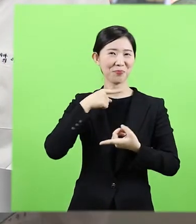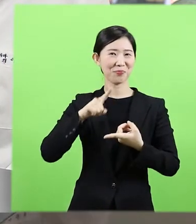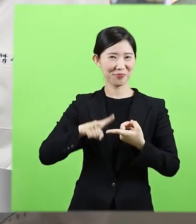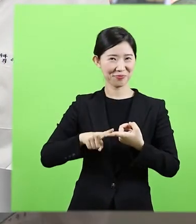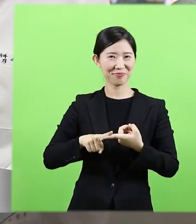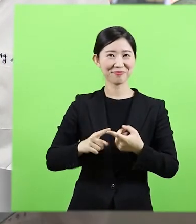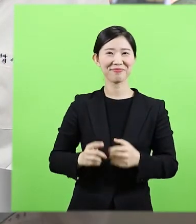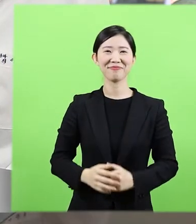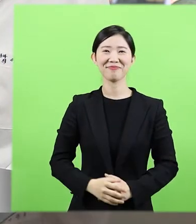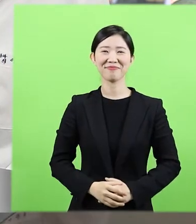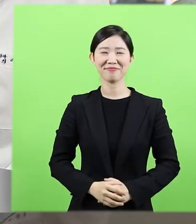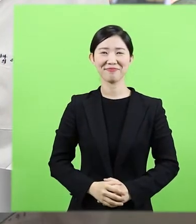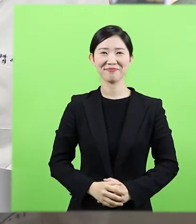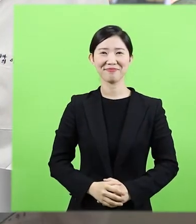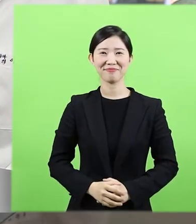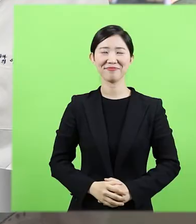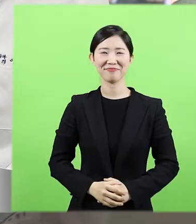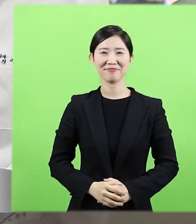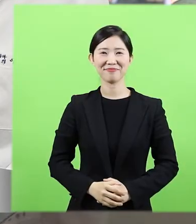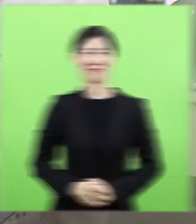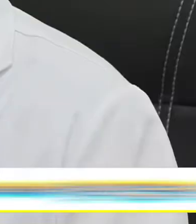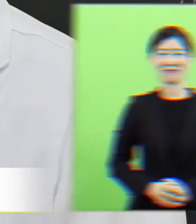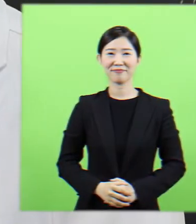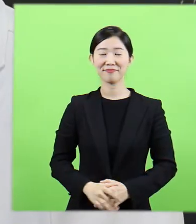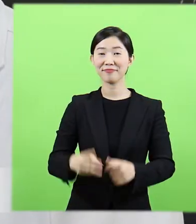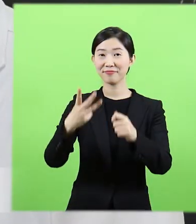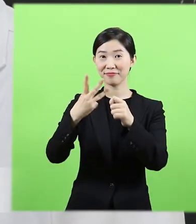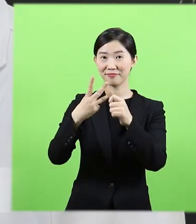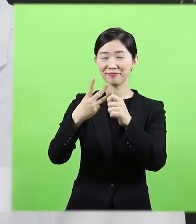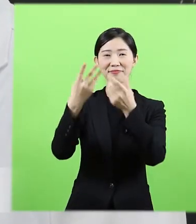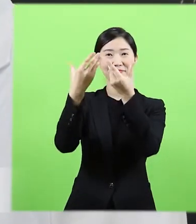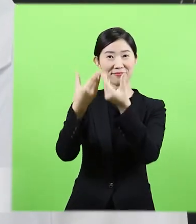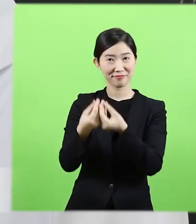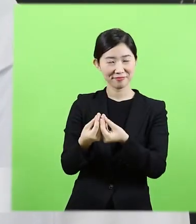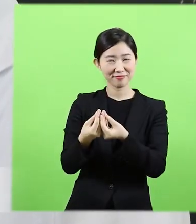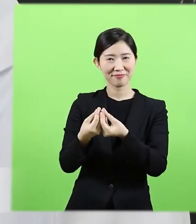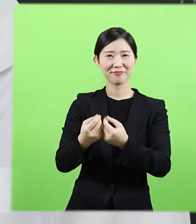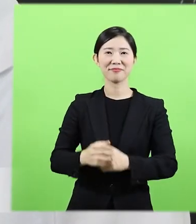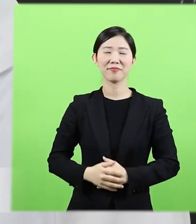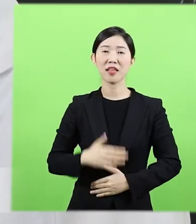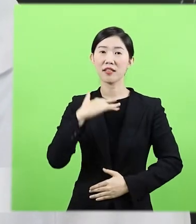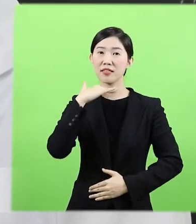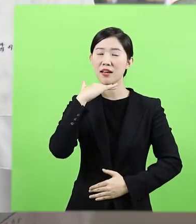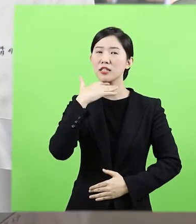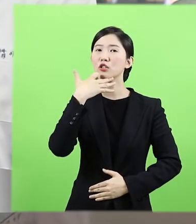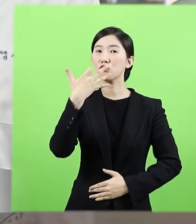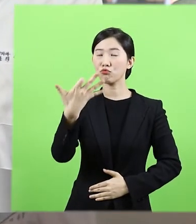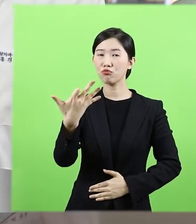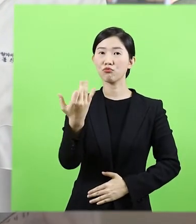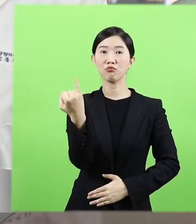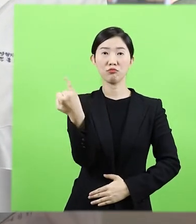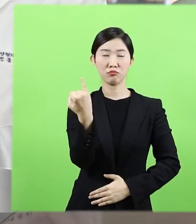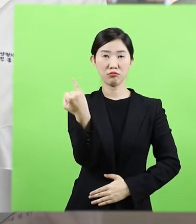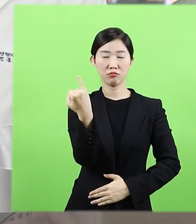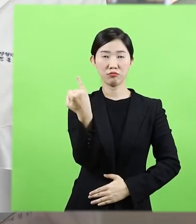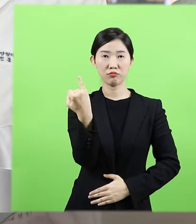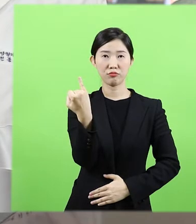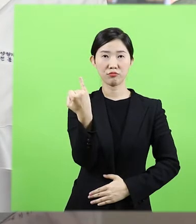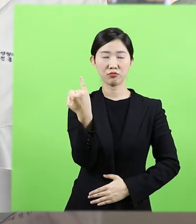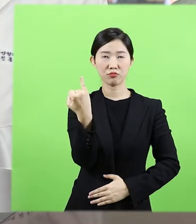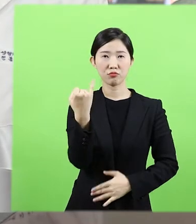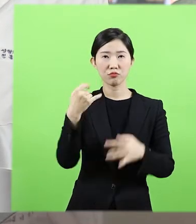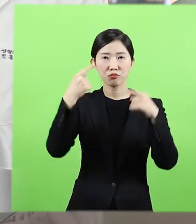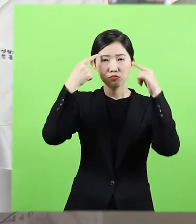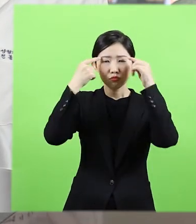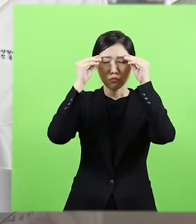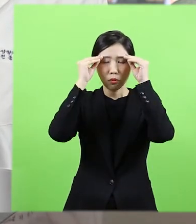본인이 만족한 그런 상태입니다. 세 번째 사례에 대해서 말씀드리겠습니다. 19세 여자